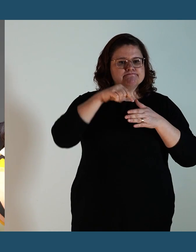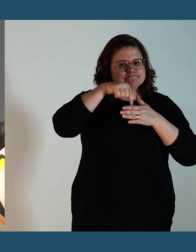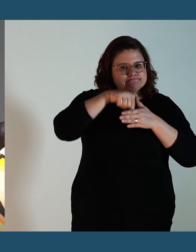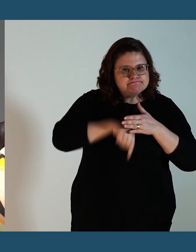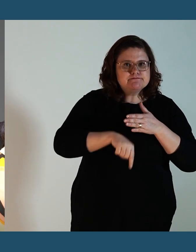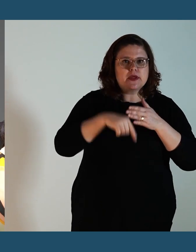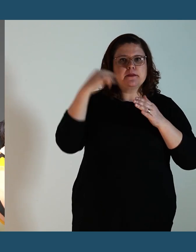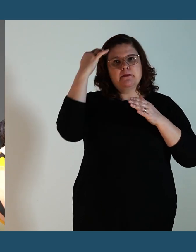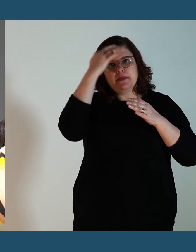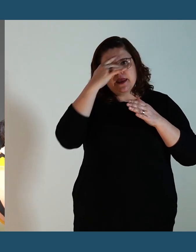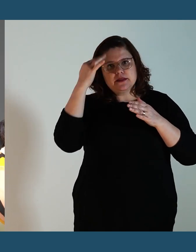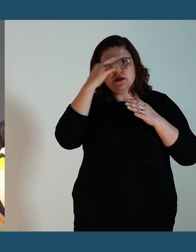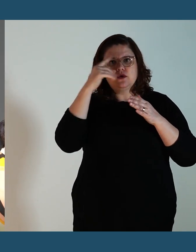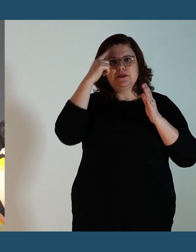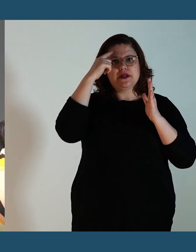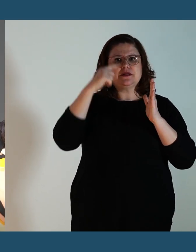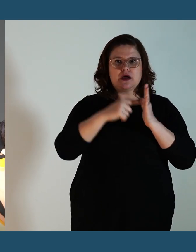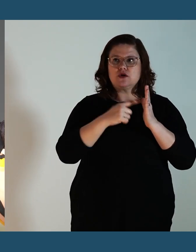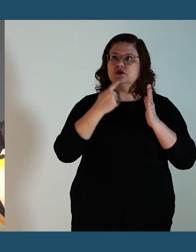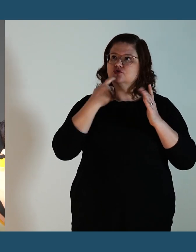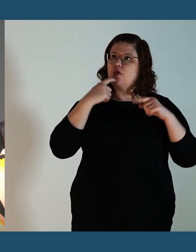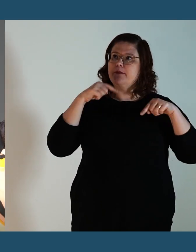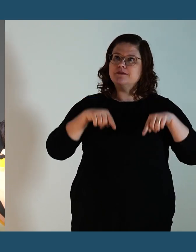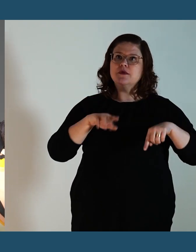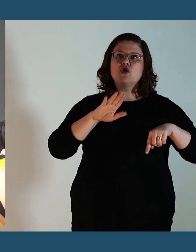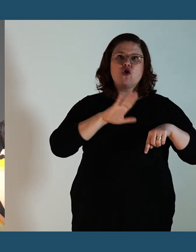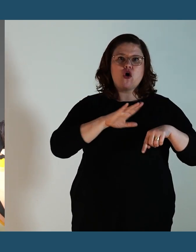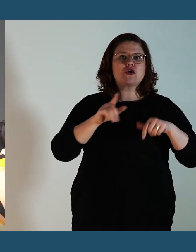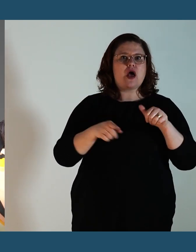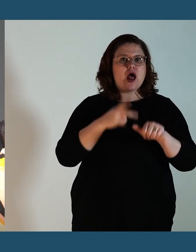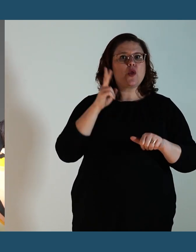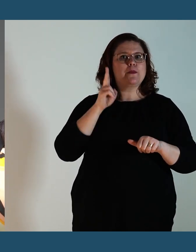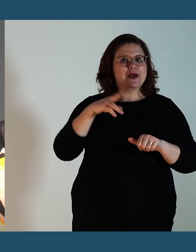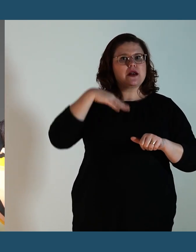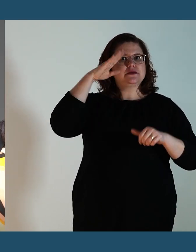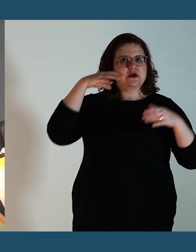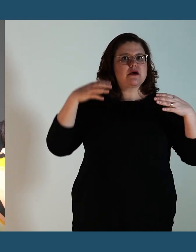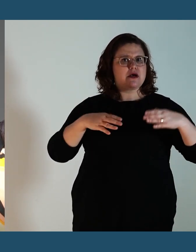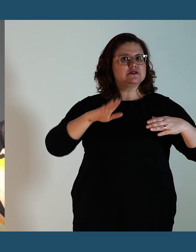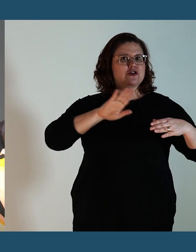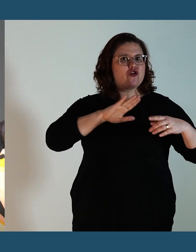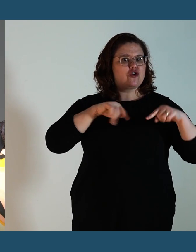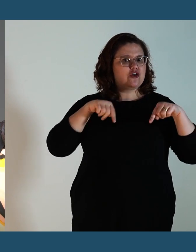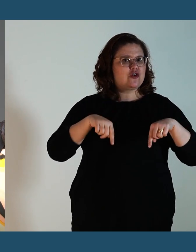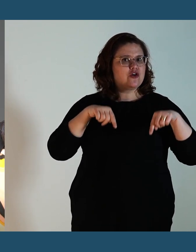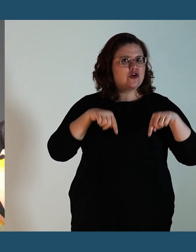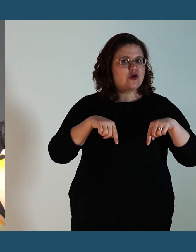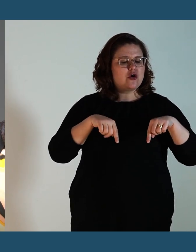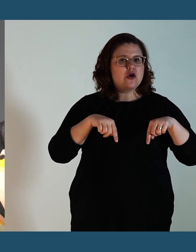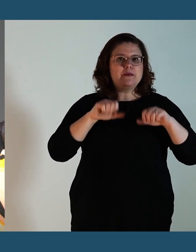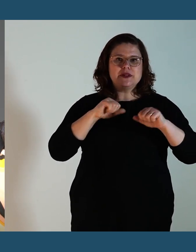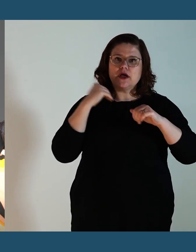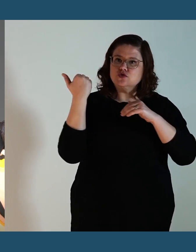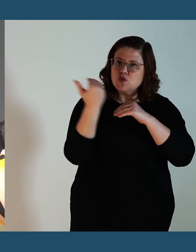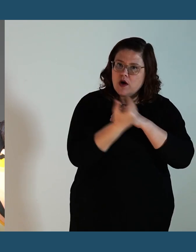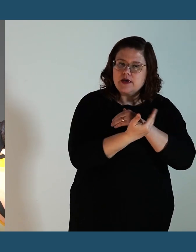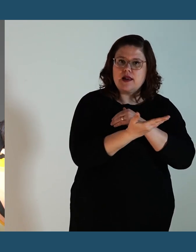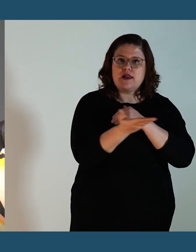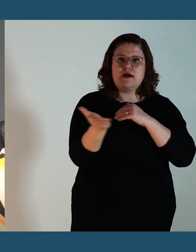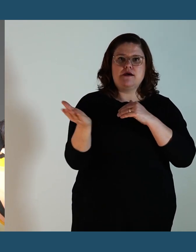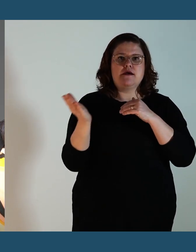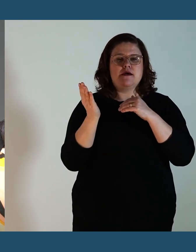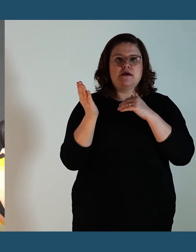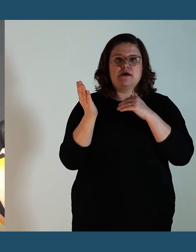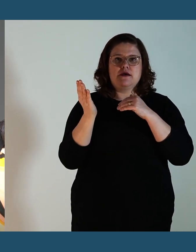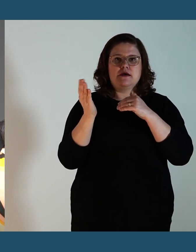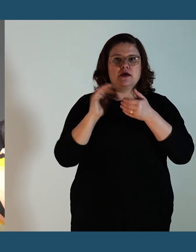syvällisemmin pohtineet, että mitä se tarkoittaa, että meillä on alkuperäiskansat, mitä se edellyttää meiltä, jotta me suojeltaisiin heitä